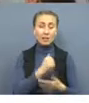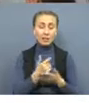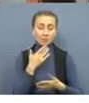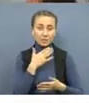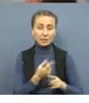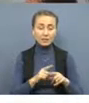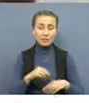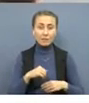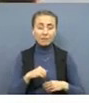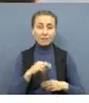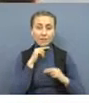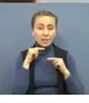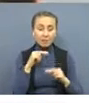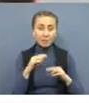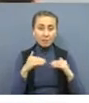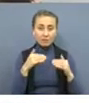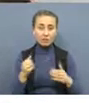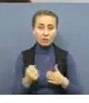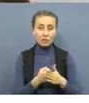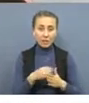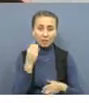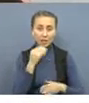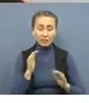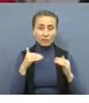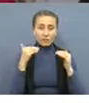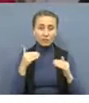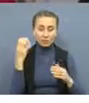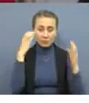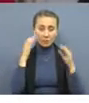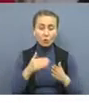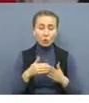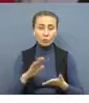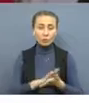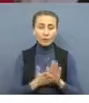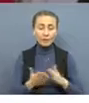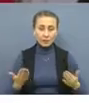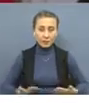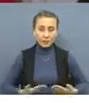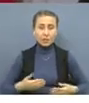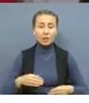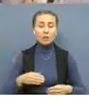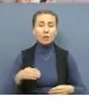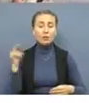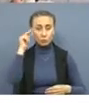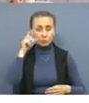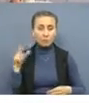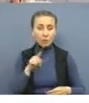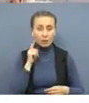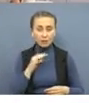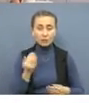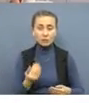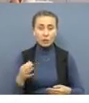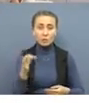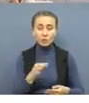уделяет особое внимание повышению доступности и качества высшего образования, улучшению условий проживания студенческой молодежи. Сегодня в